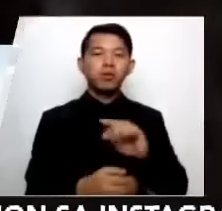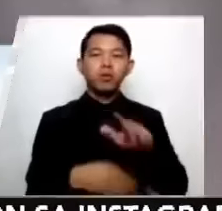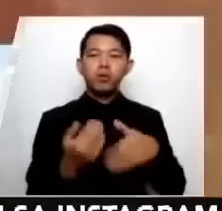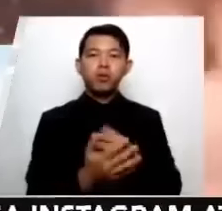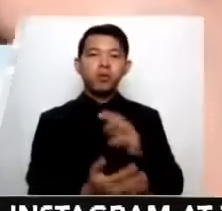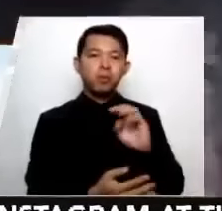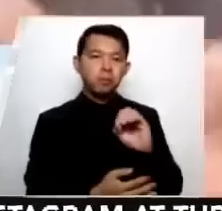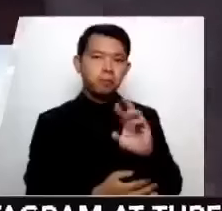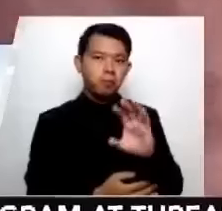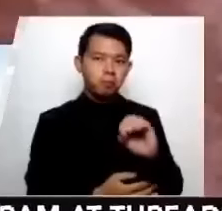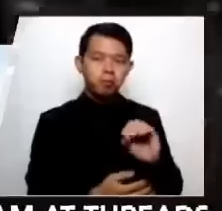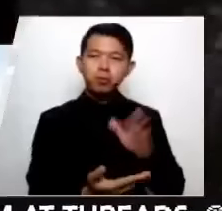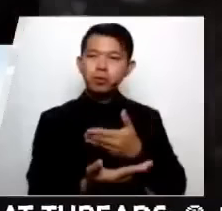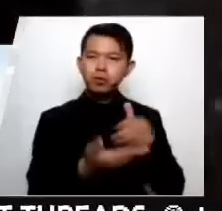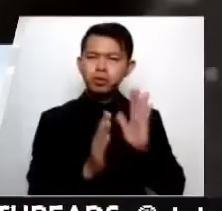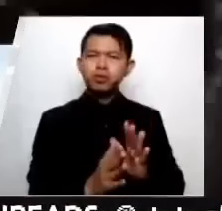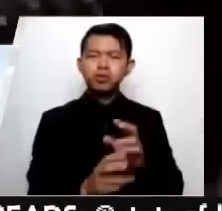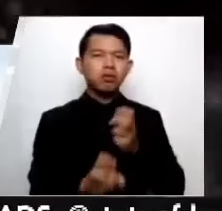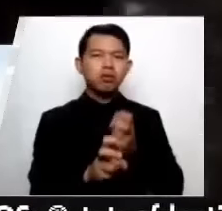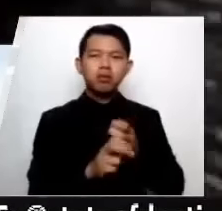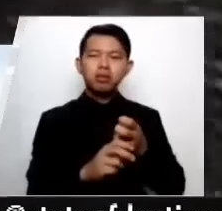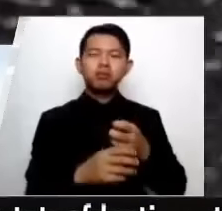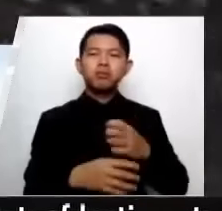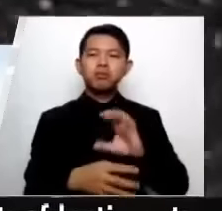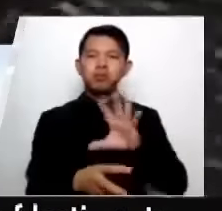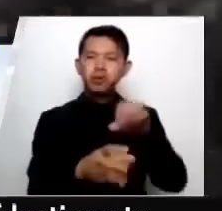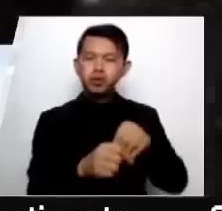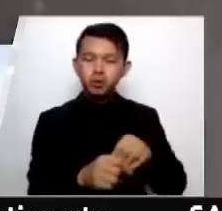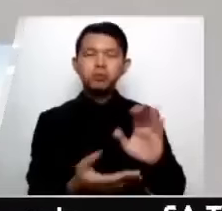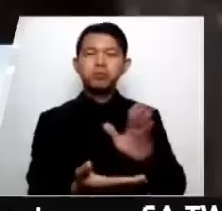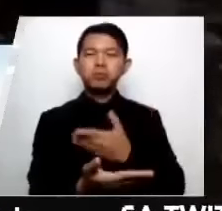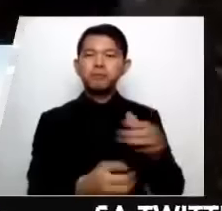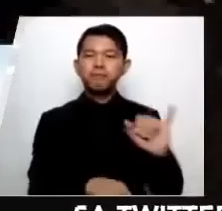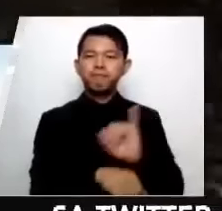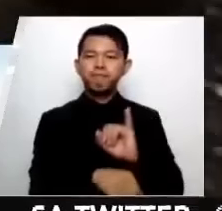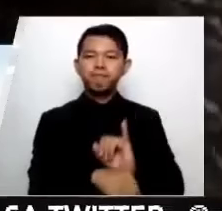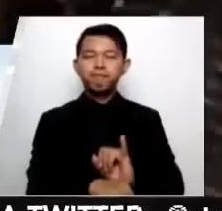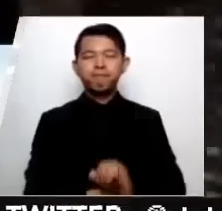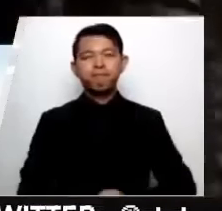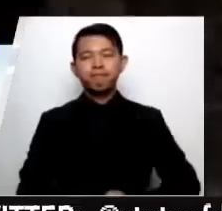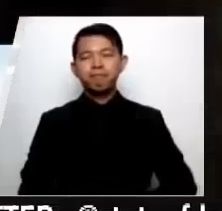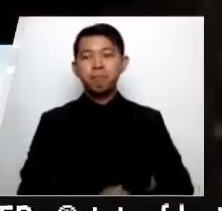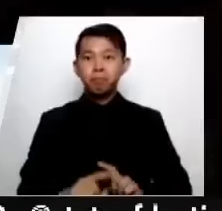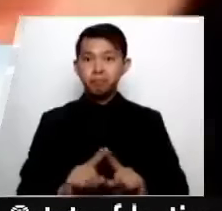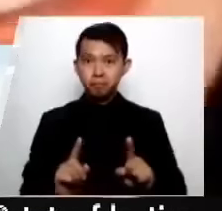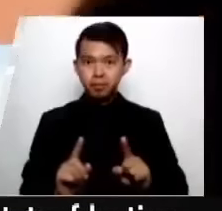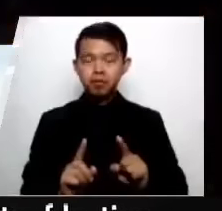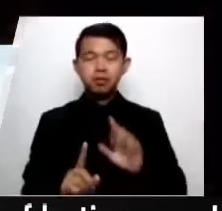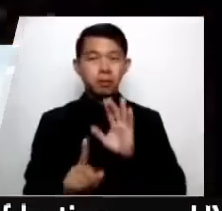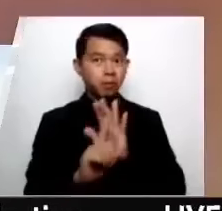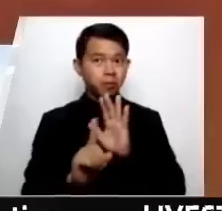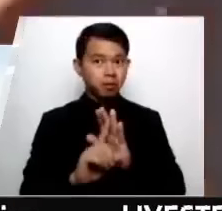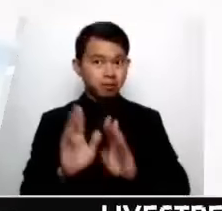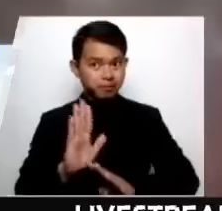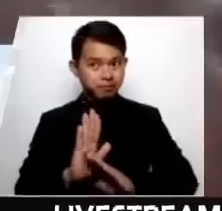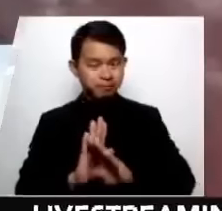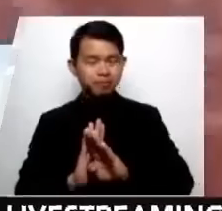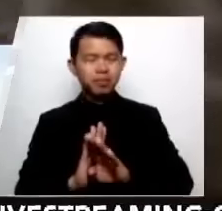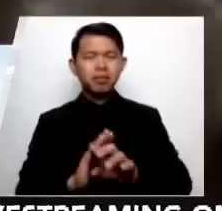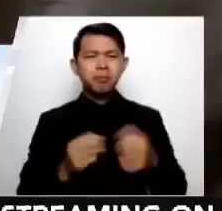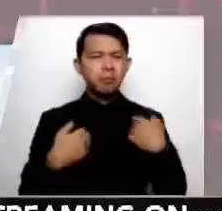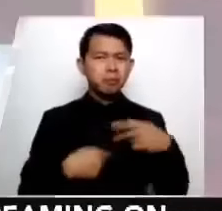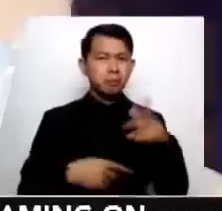industry. Mag-asawa ka na, habang may oras pa. Pero sabay sa pagsikat, napuna ng netizens ang